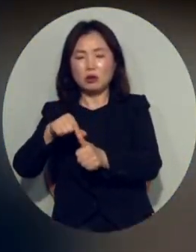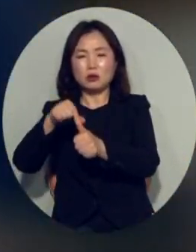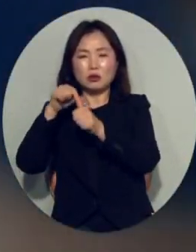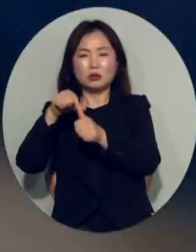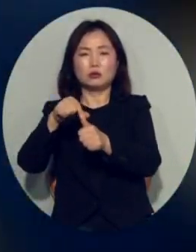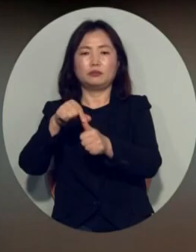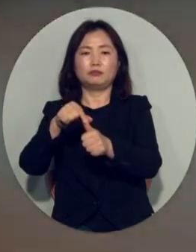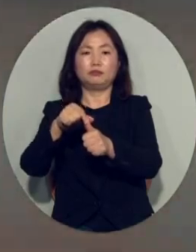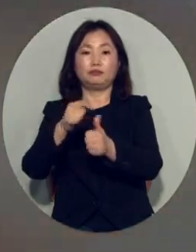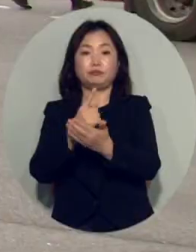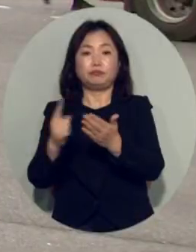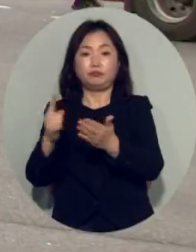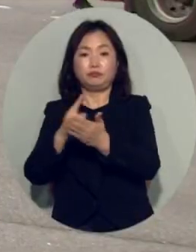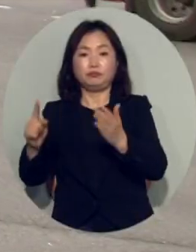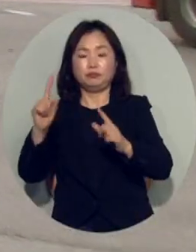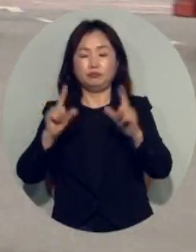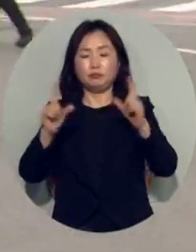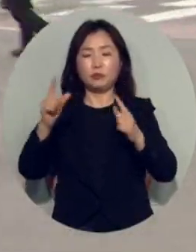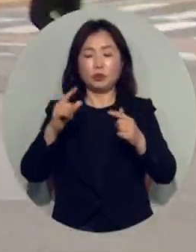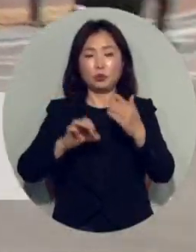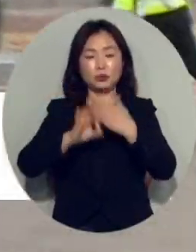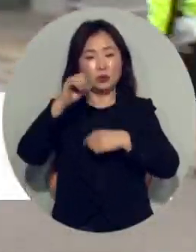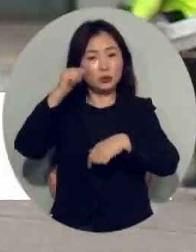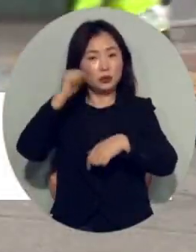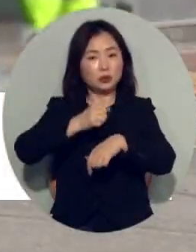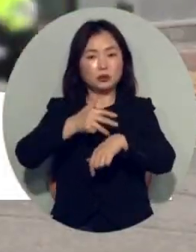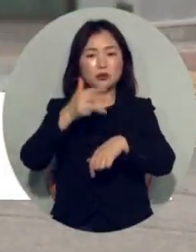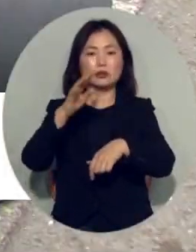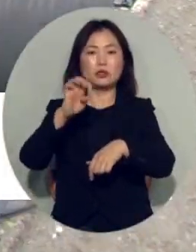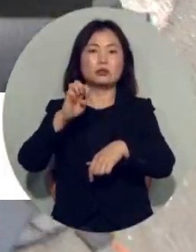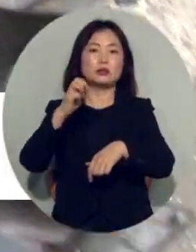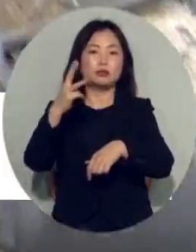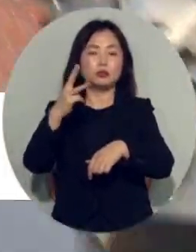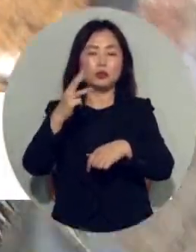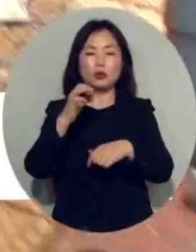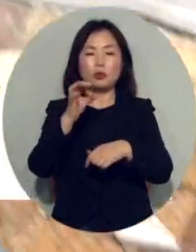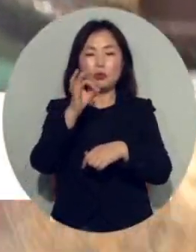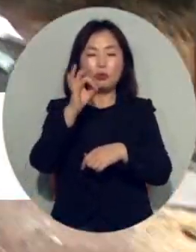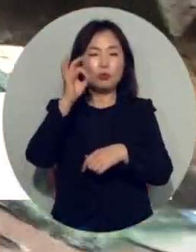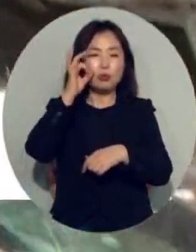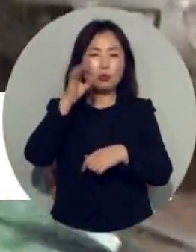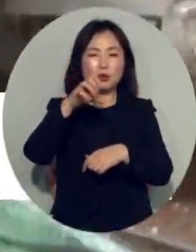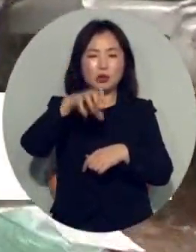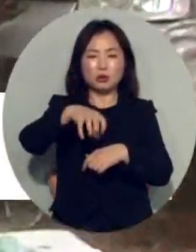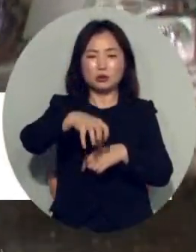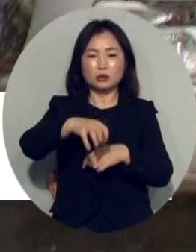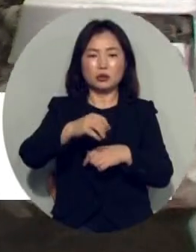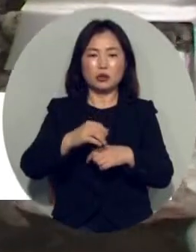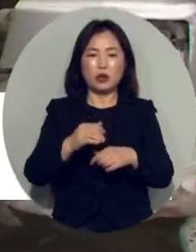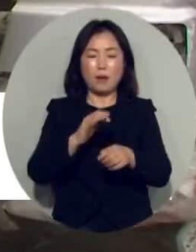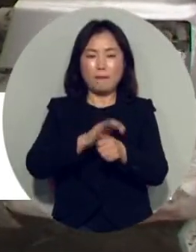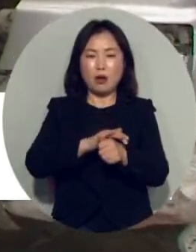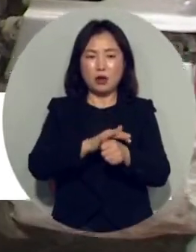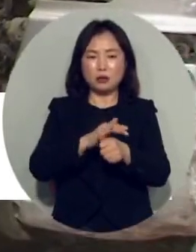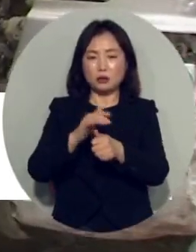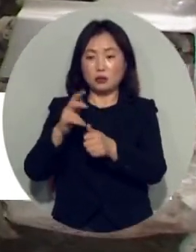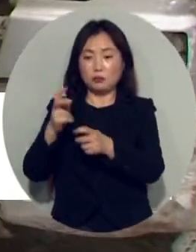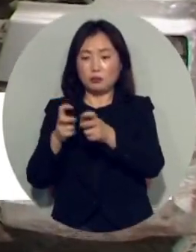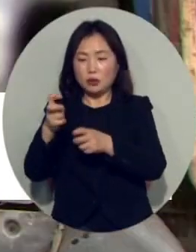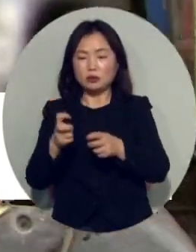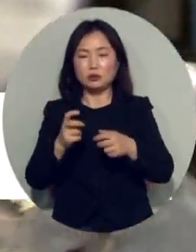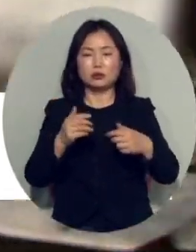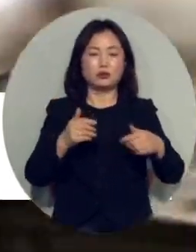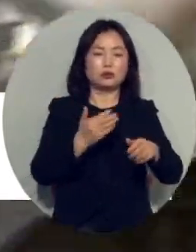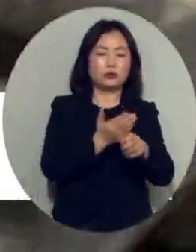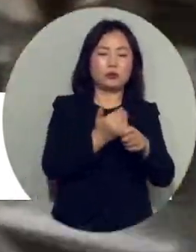밖으로 빠져나옵니다. 오늘 오전 8시 43분쯤 포항시 북구 초곡리에서 마을버스와 덤프트럭이